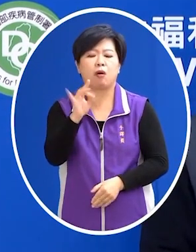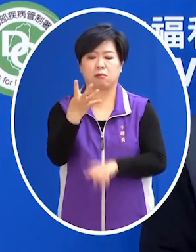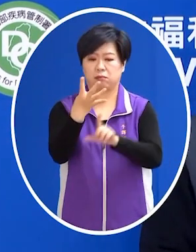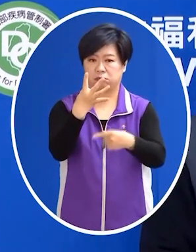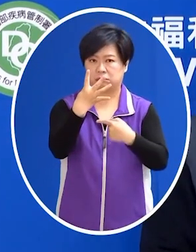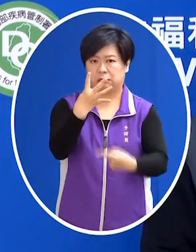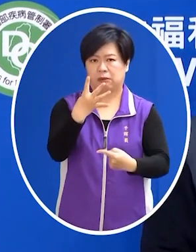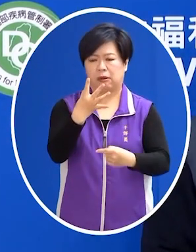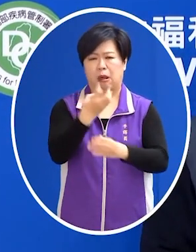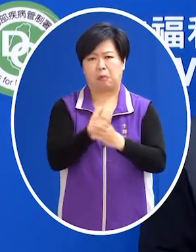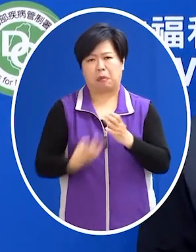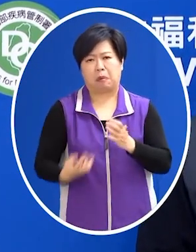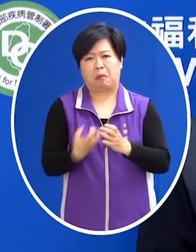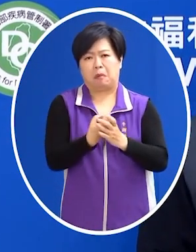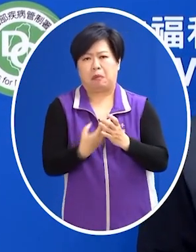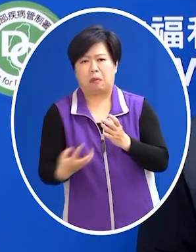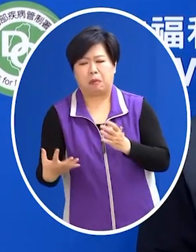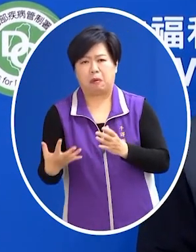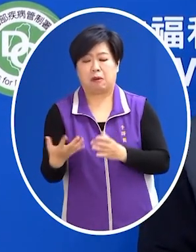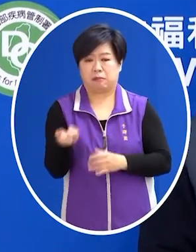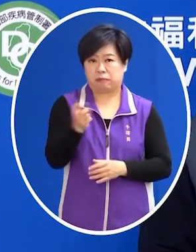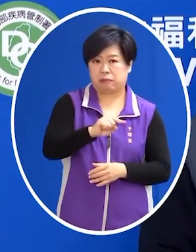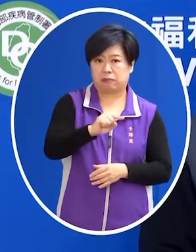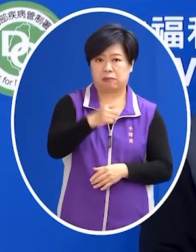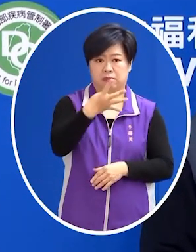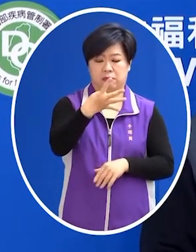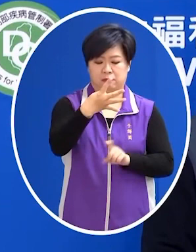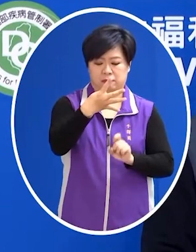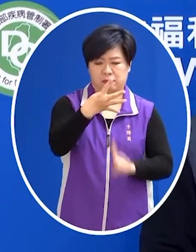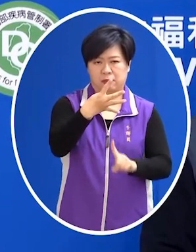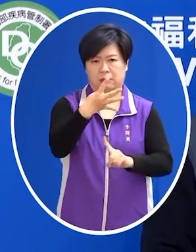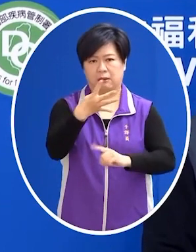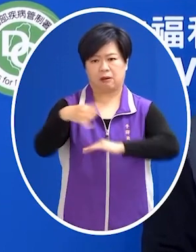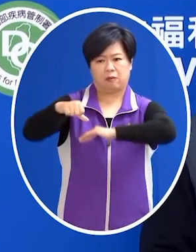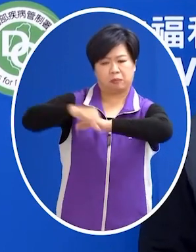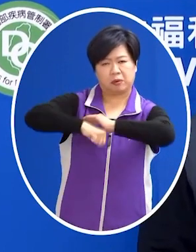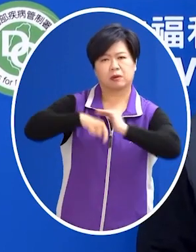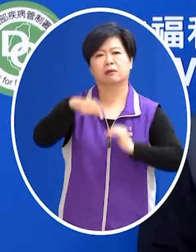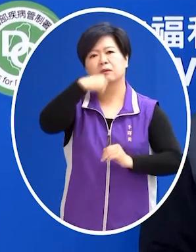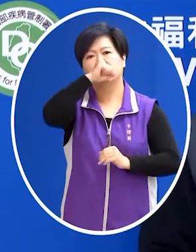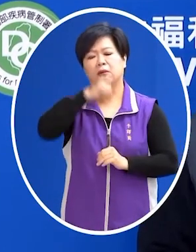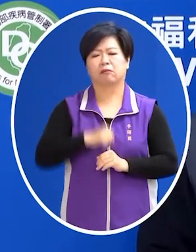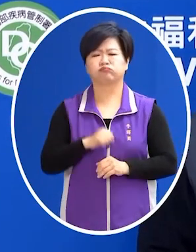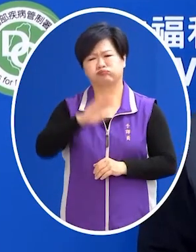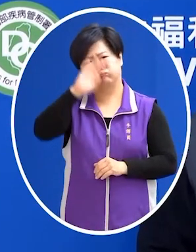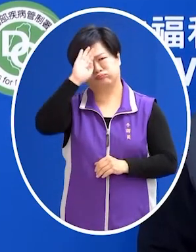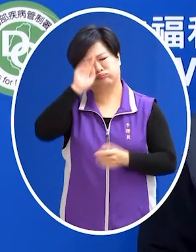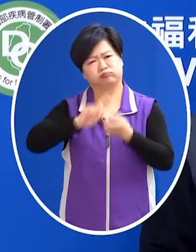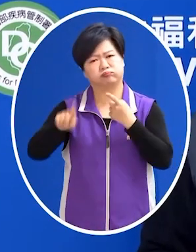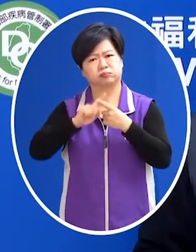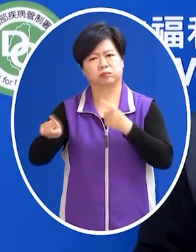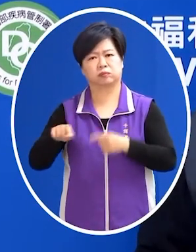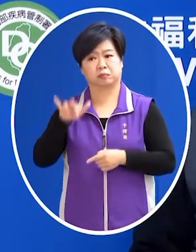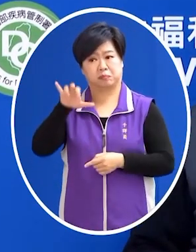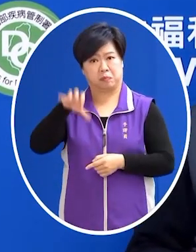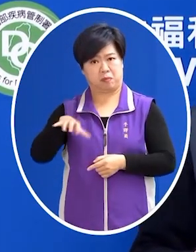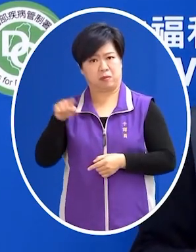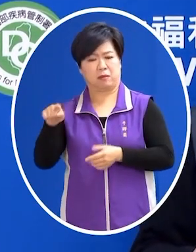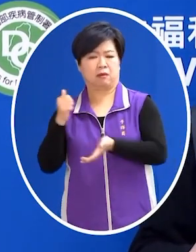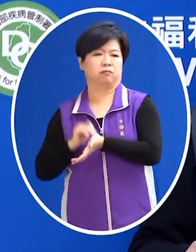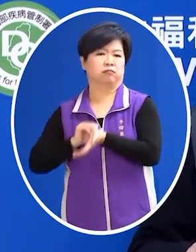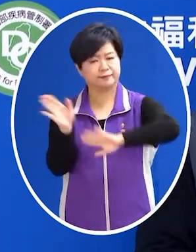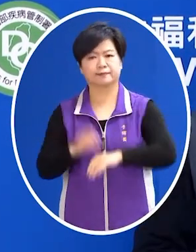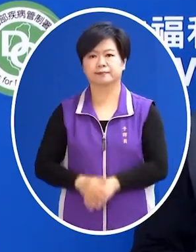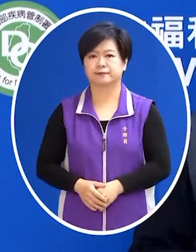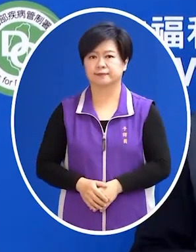出现腹泻，4月11日入境时因有症状，在机场后送就医采